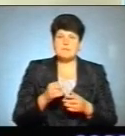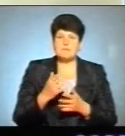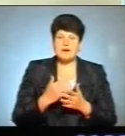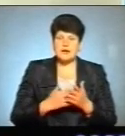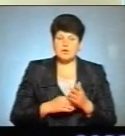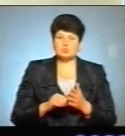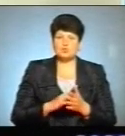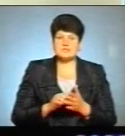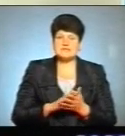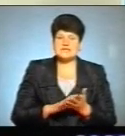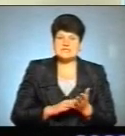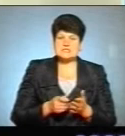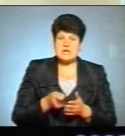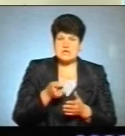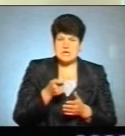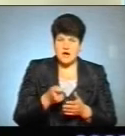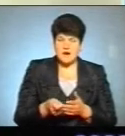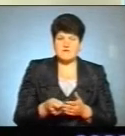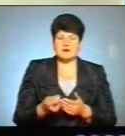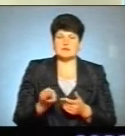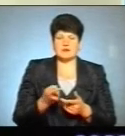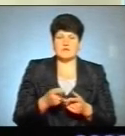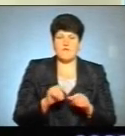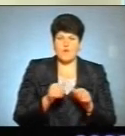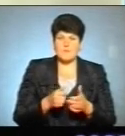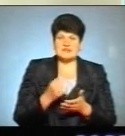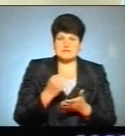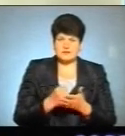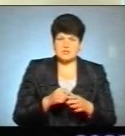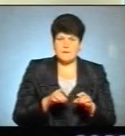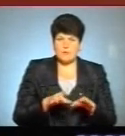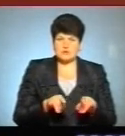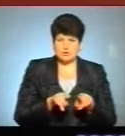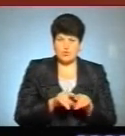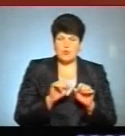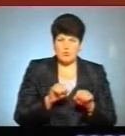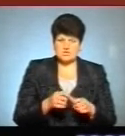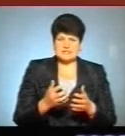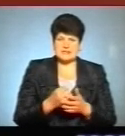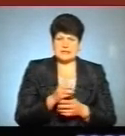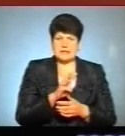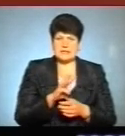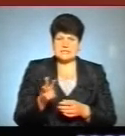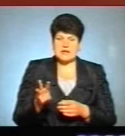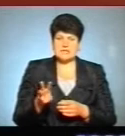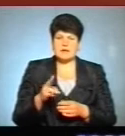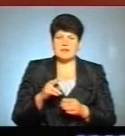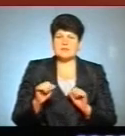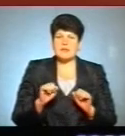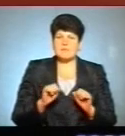Це заява, форма якої також затверджена цією постановою, яку можна знайти на сайтах департаменту,